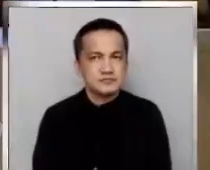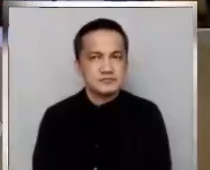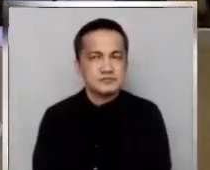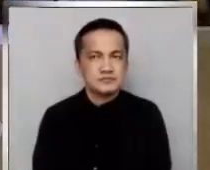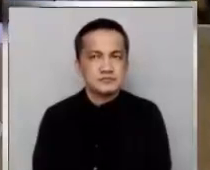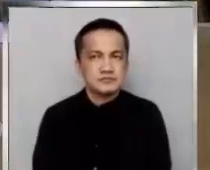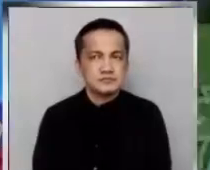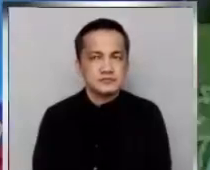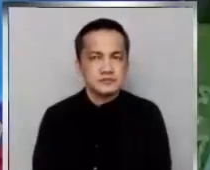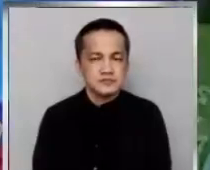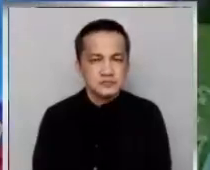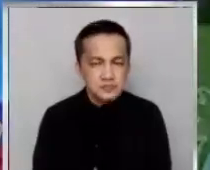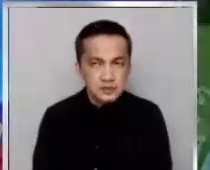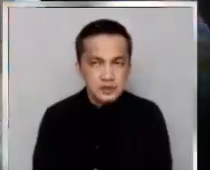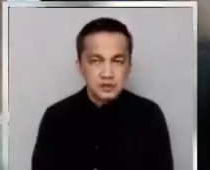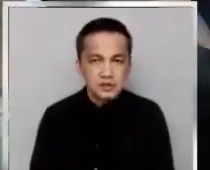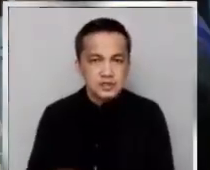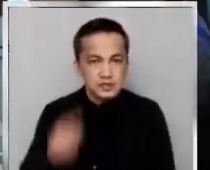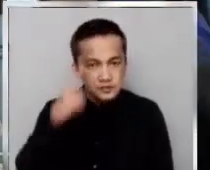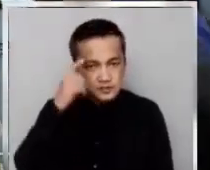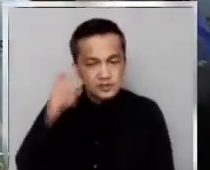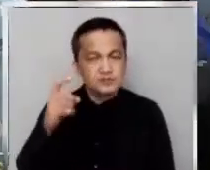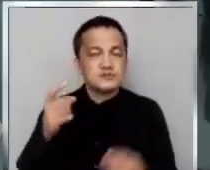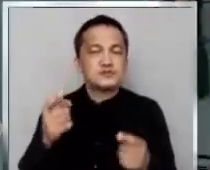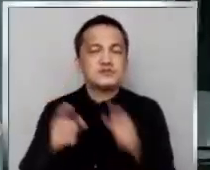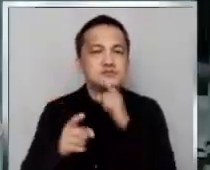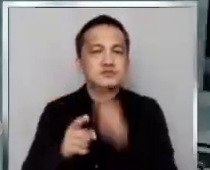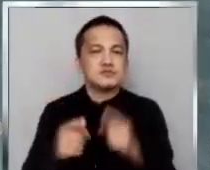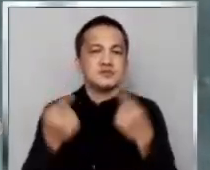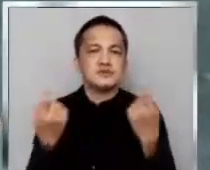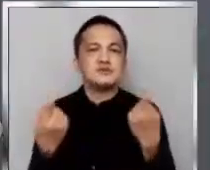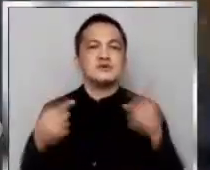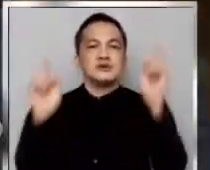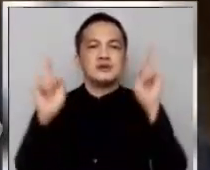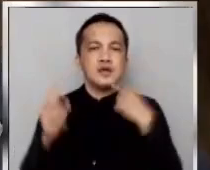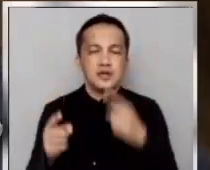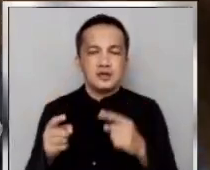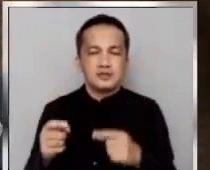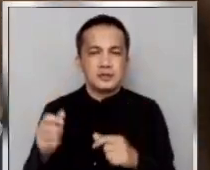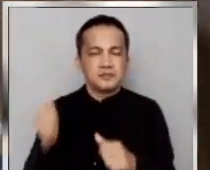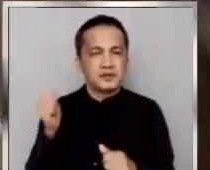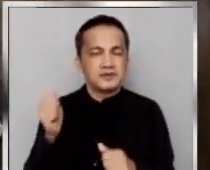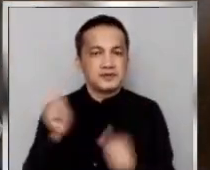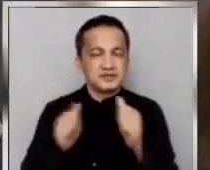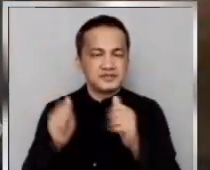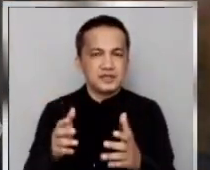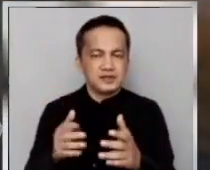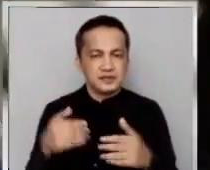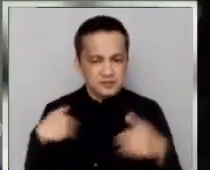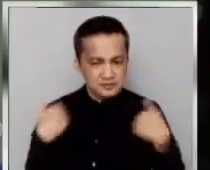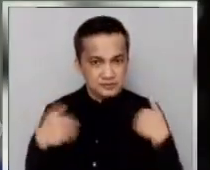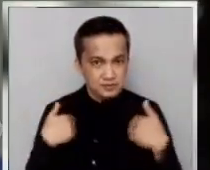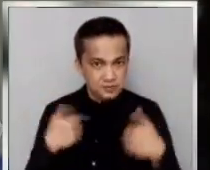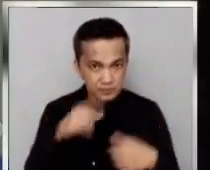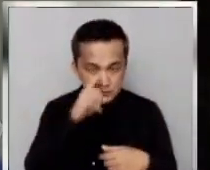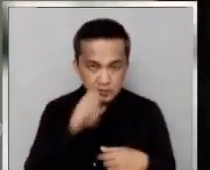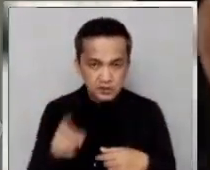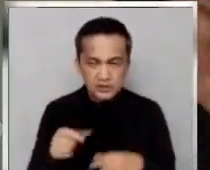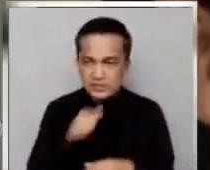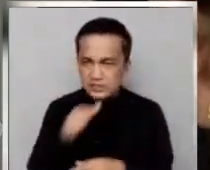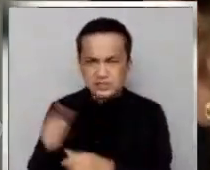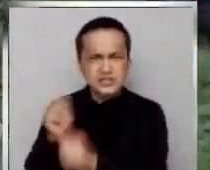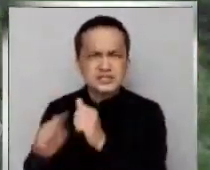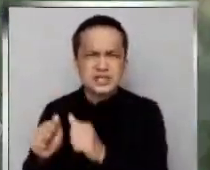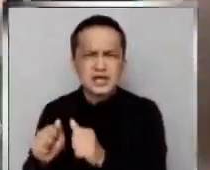Dream come true para sa maraming Kapuso stars ang maging artista at a very young age. Pero kung hindi nila pinili ang road to fame, ano kaya ang